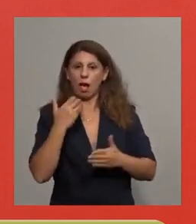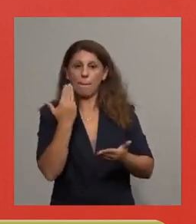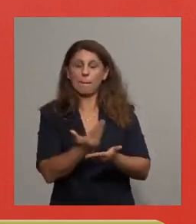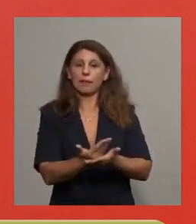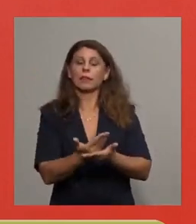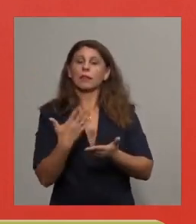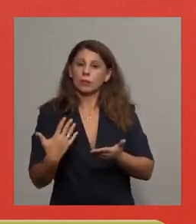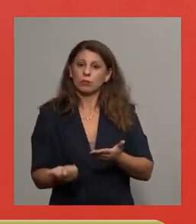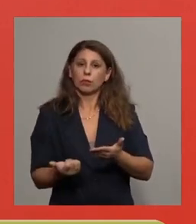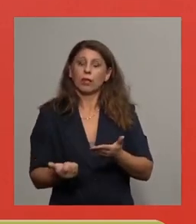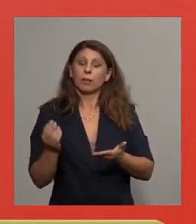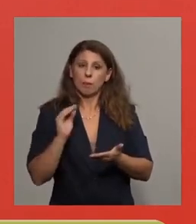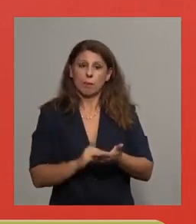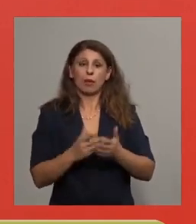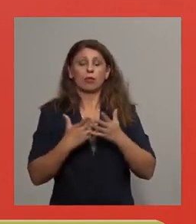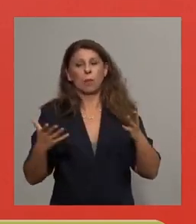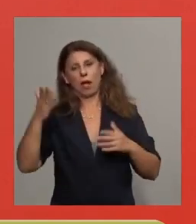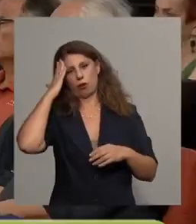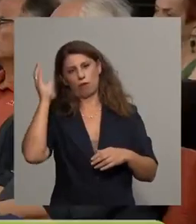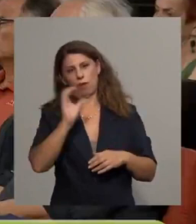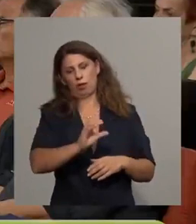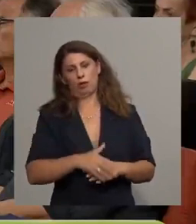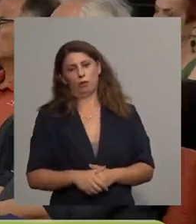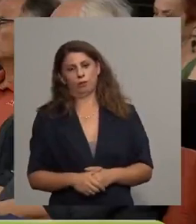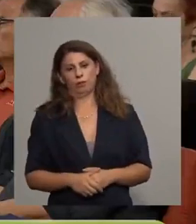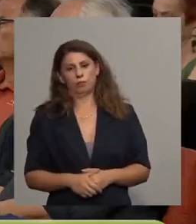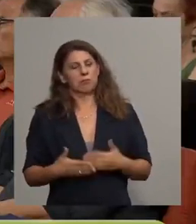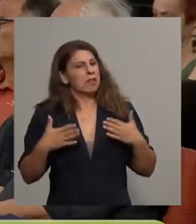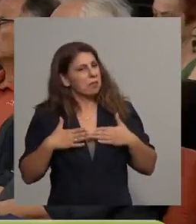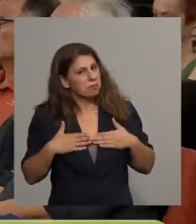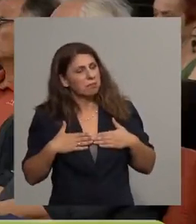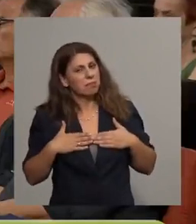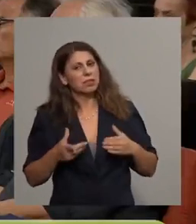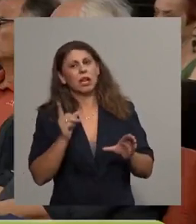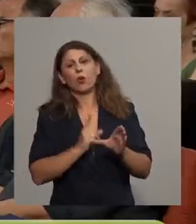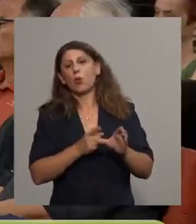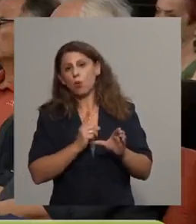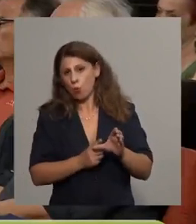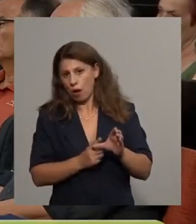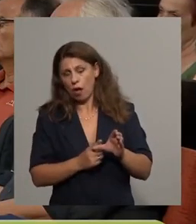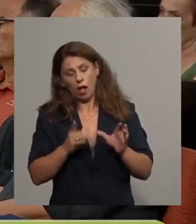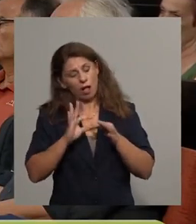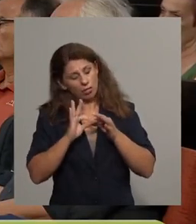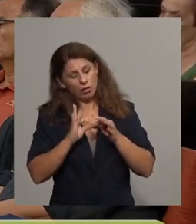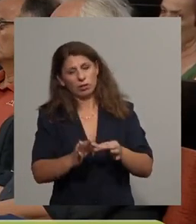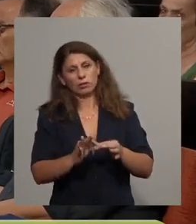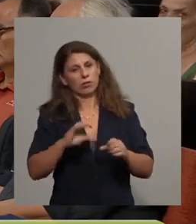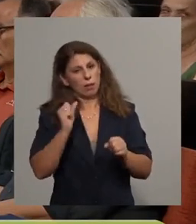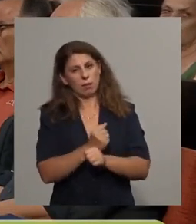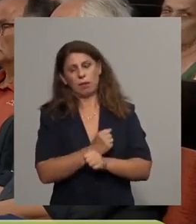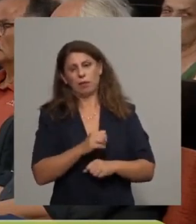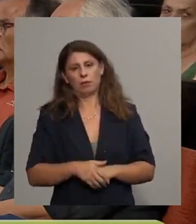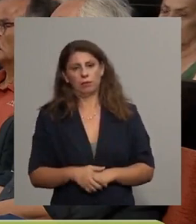απαιτήσεις που βάζει εκ νέου το μεγάλο κεφάλαιο. Εμείς ως Κομμουνιστικό Κόμμα Ελλάδας θα συνεχίσουμε να